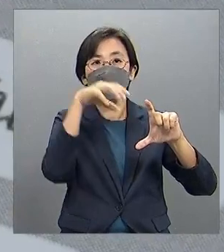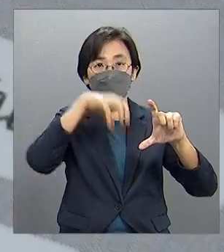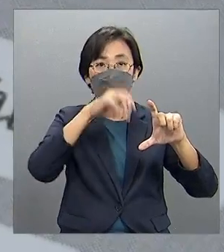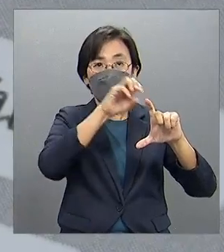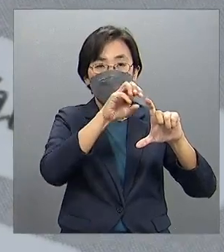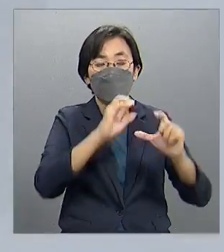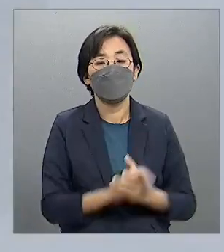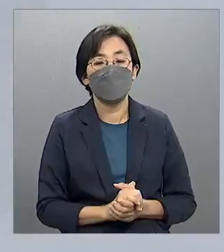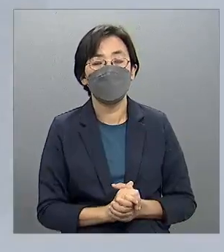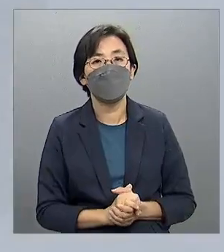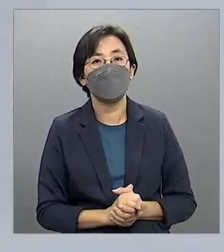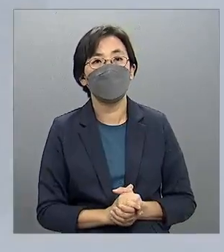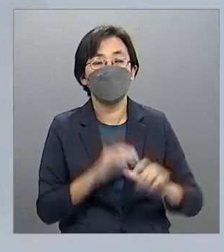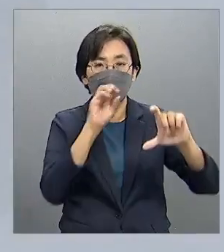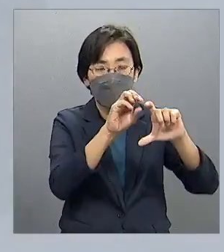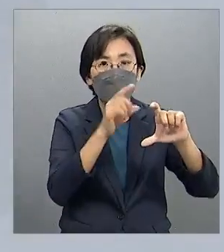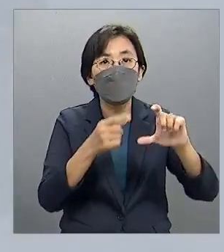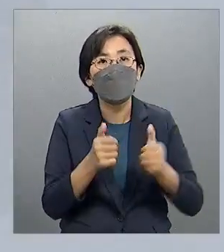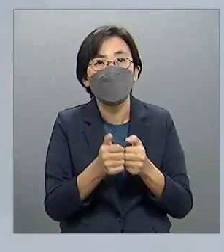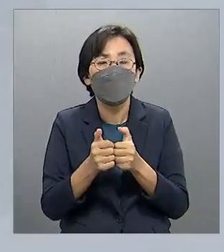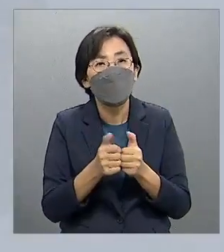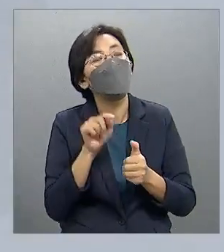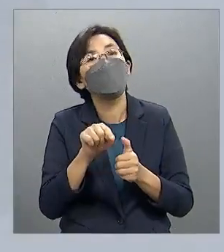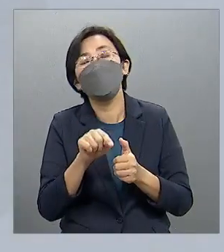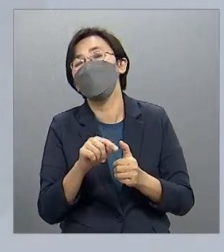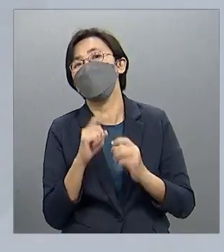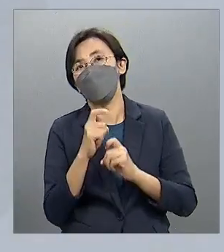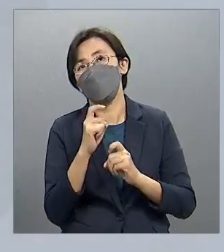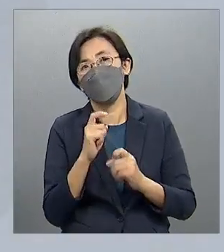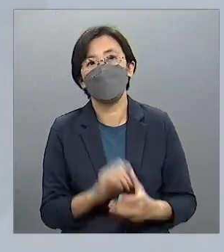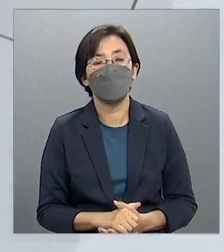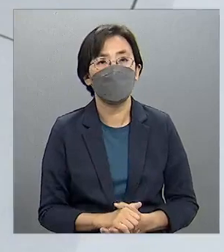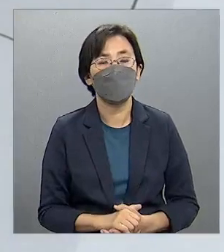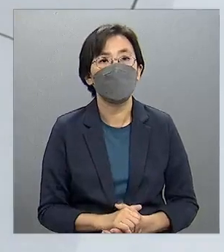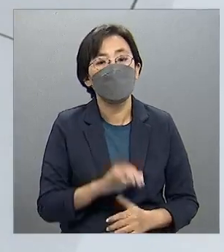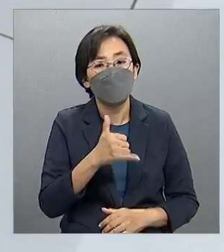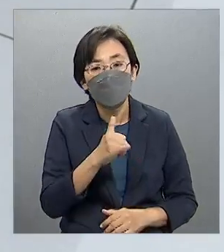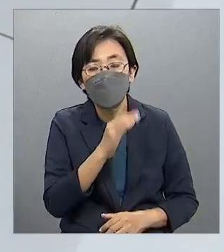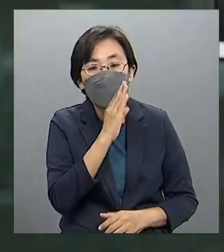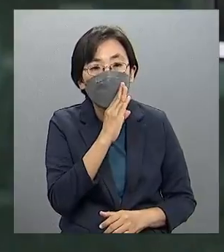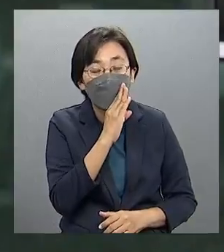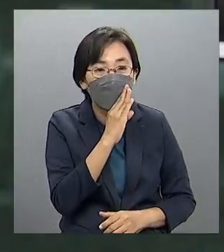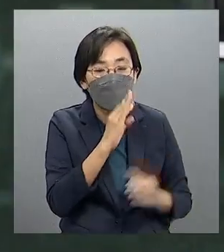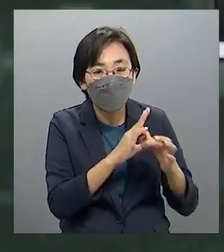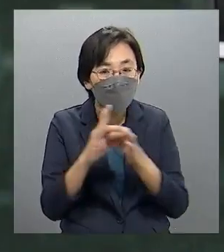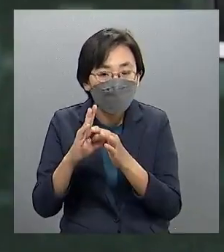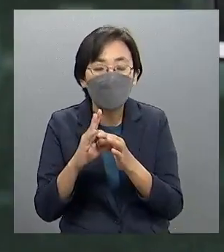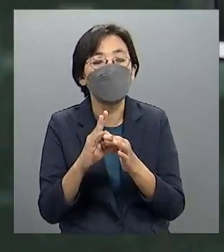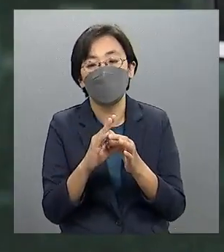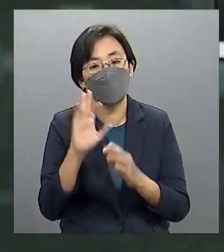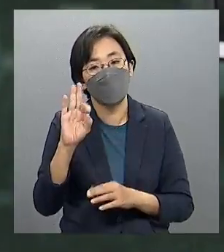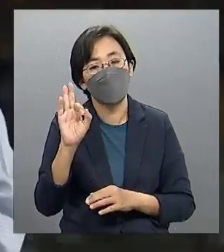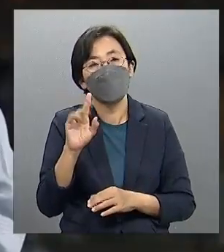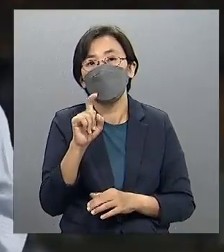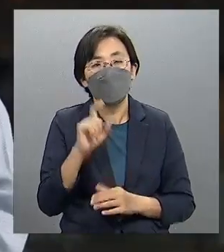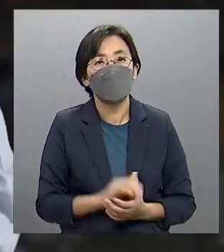ให้เราล็อกอินอันนี้น่ากลัวสุดเลยเพราะว่าคุณล็อกอินปุ๊บคุณหลุดเลย คือแล้วอย่างนี้มันง่ายขนาดนั้นมันจะมีวิธีสังเกต